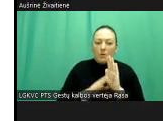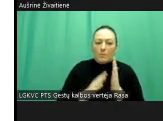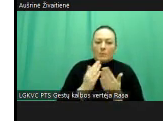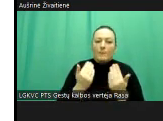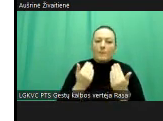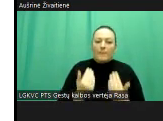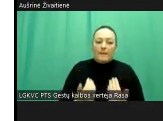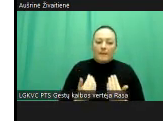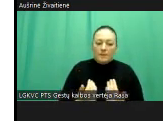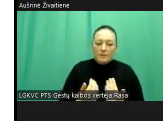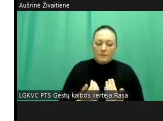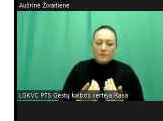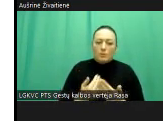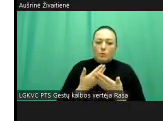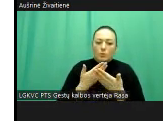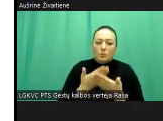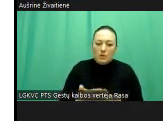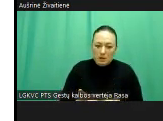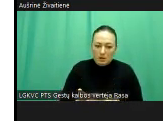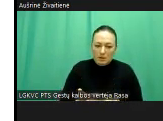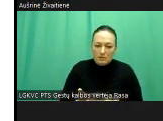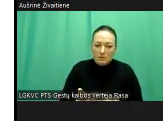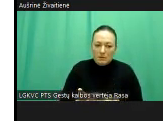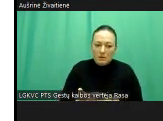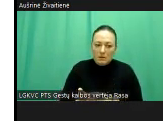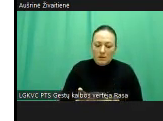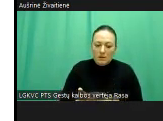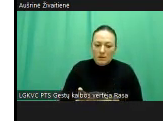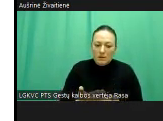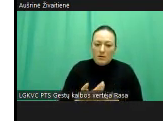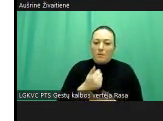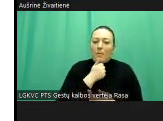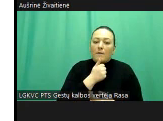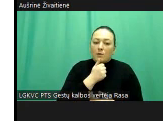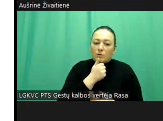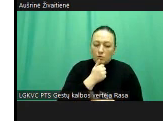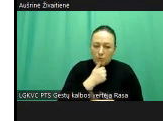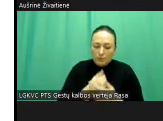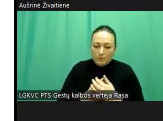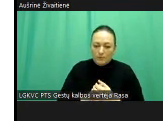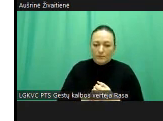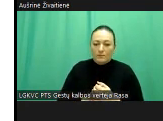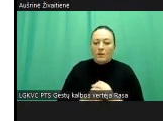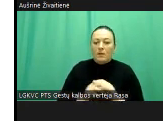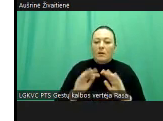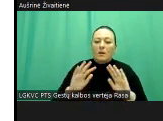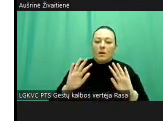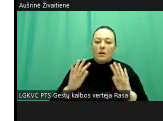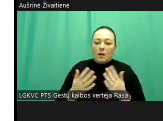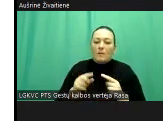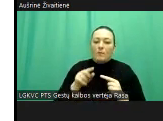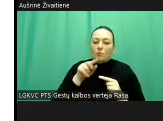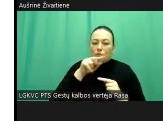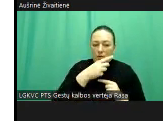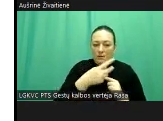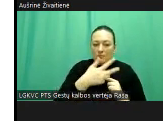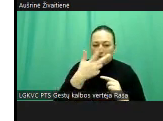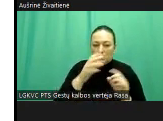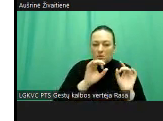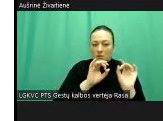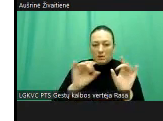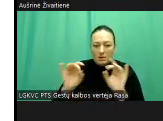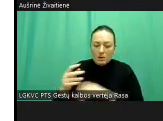mes suteiksime jums pavyzdžių, kaip šie skirtingi integracijos